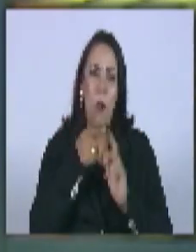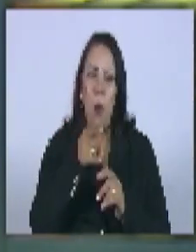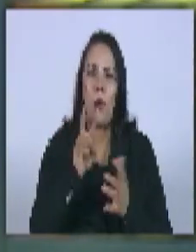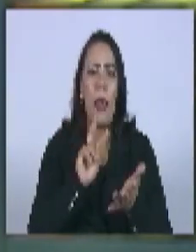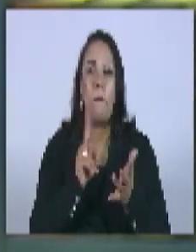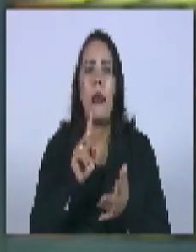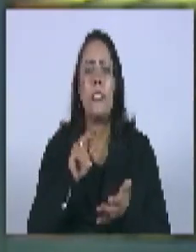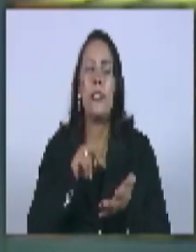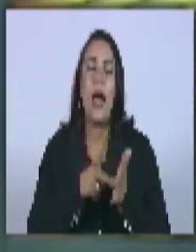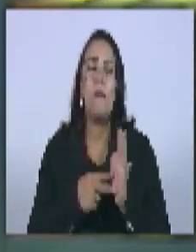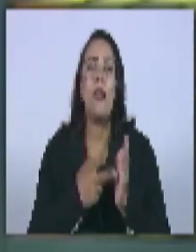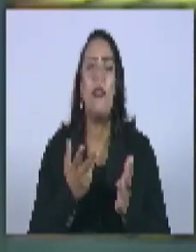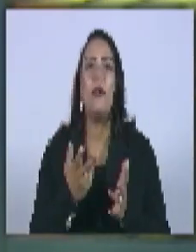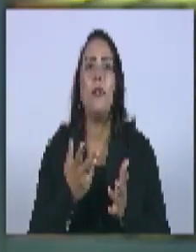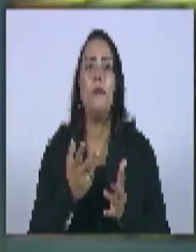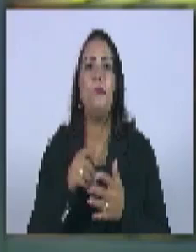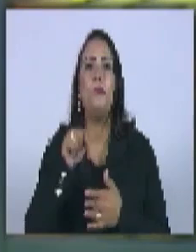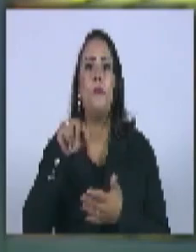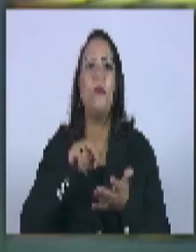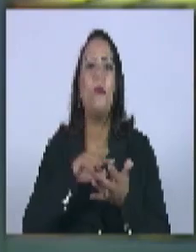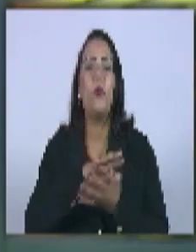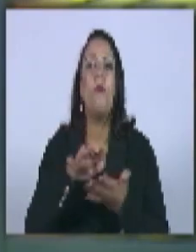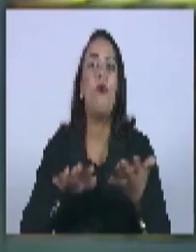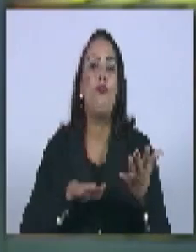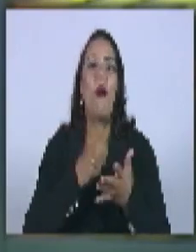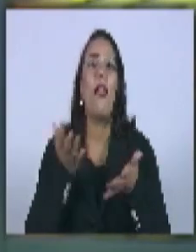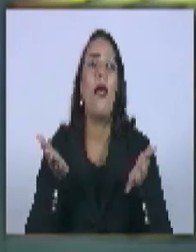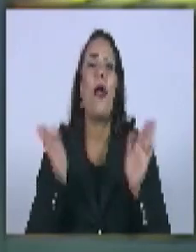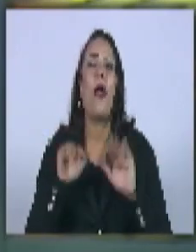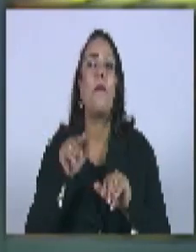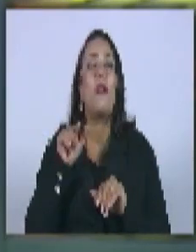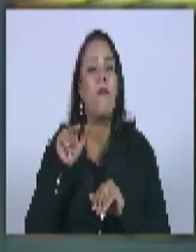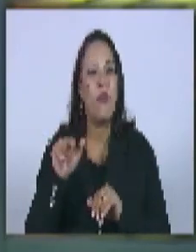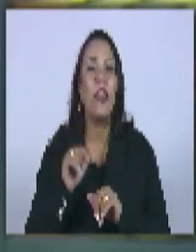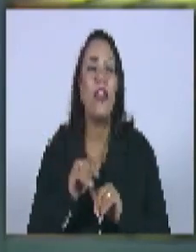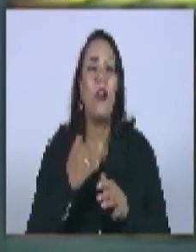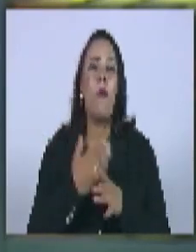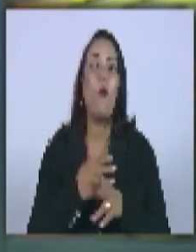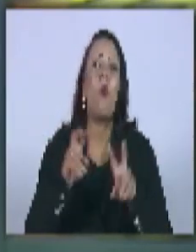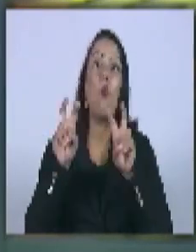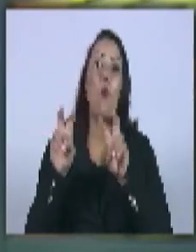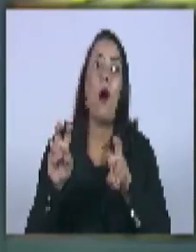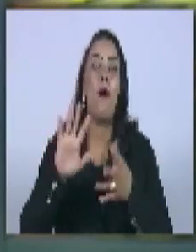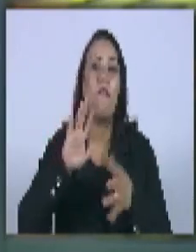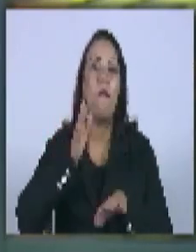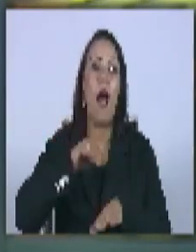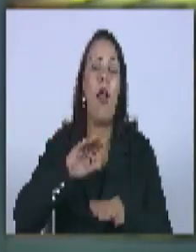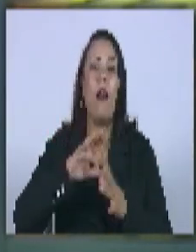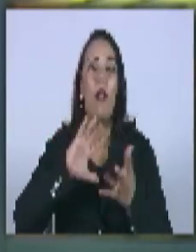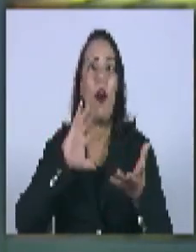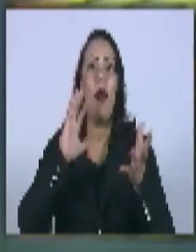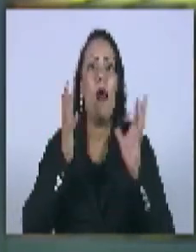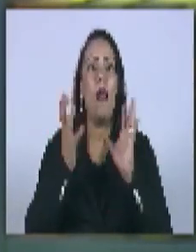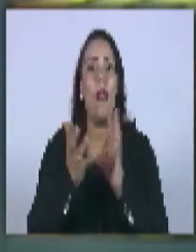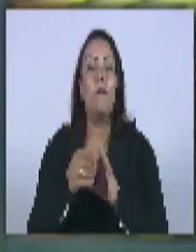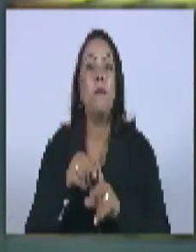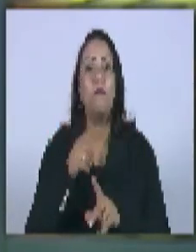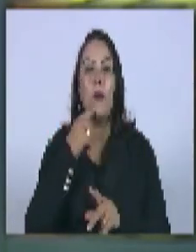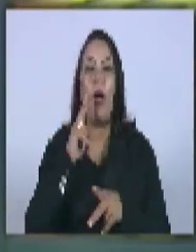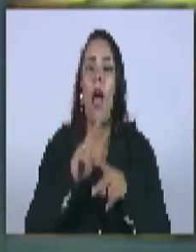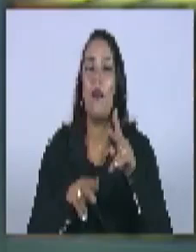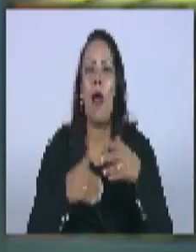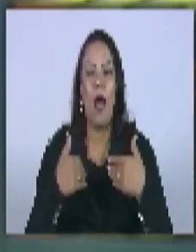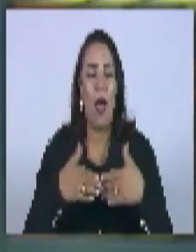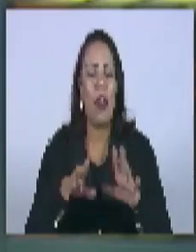احدث هذه الحاله من الاضطراب والتوقف على مستوى العالم لكن على ايه